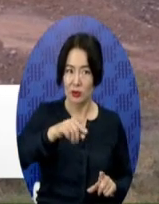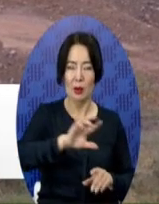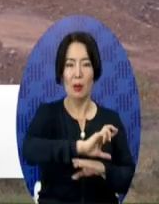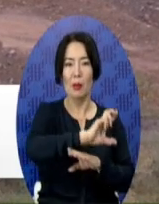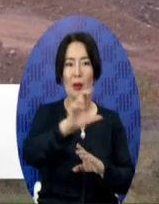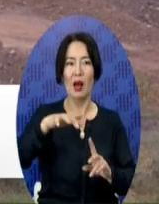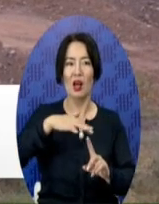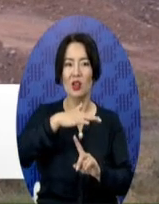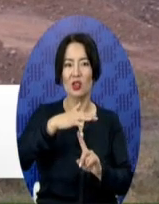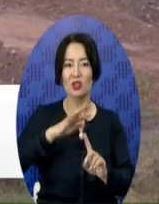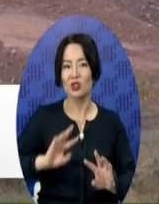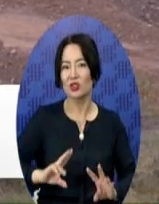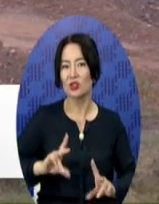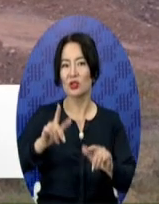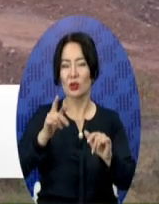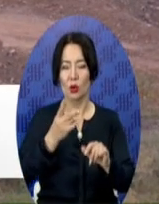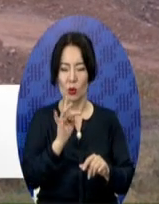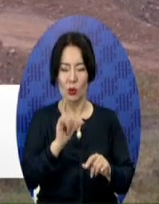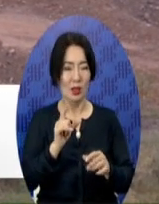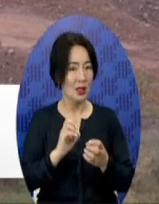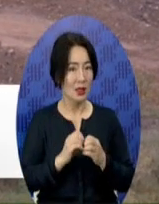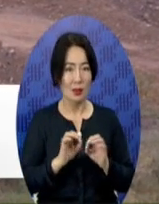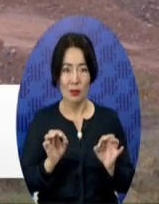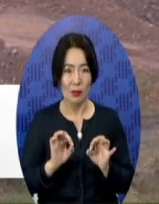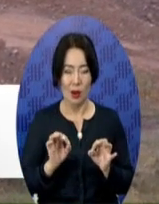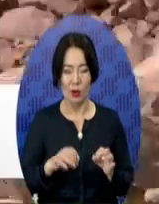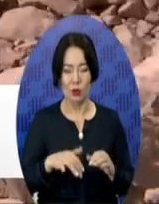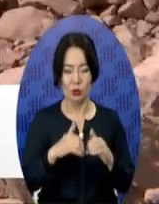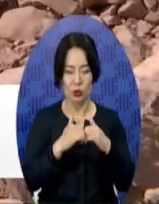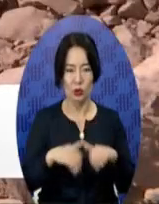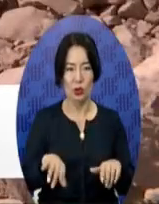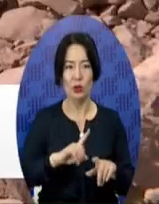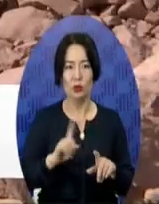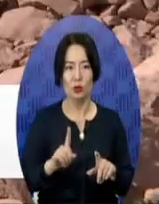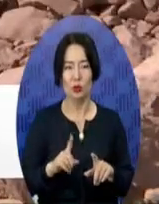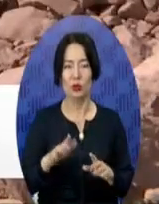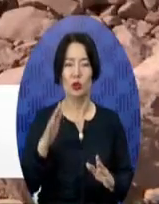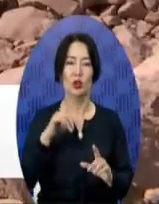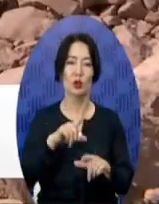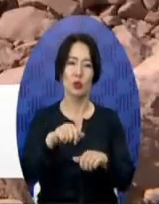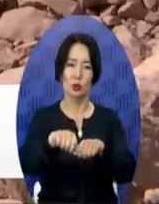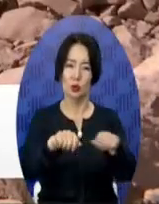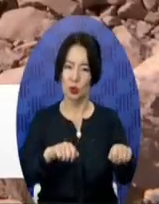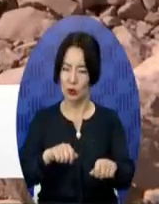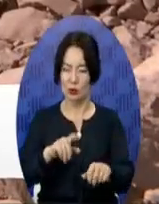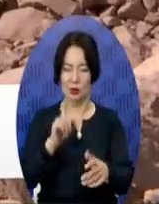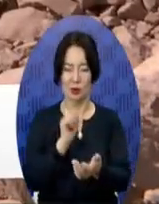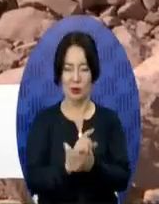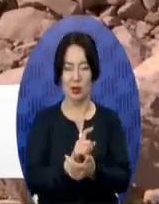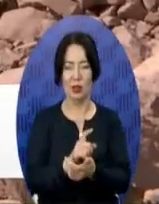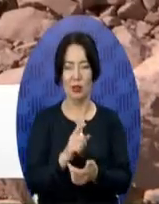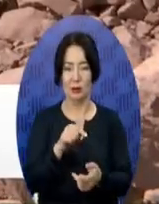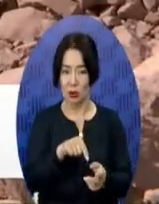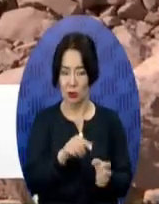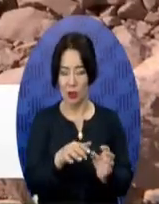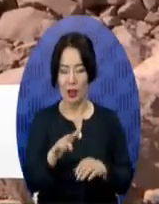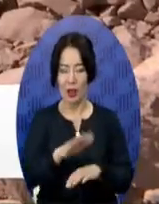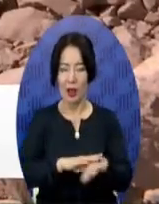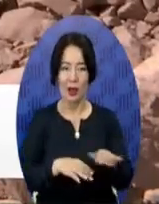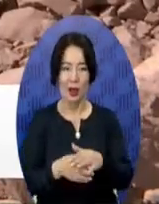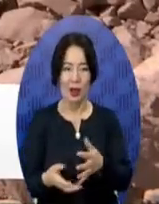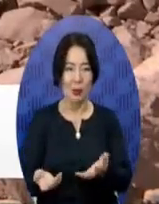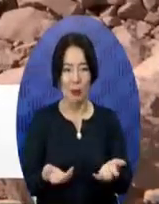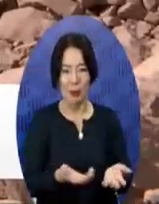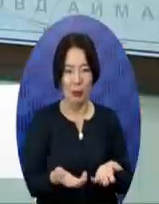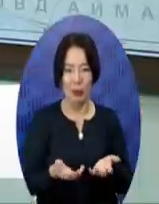үүргээ биелүүлээгүй бол тусгай зөвшөөрлийг цуцалж үйл ажиллагааг нь зогсооно гэсэн заалтын хүрээнд гар аргаар ашиглалт малтмал олборлолт орлогыг хориглож